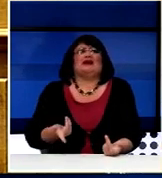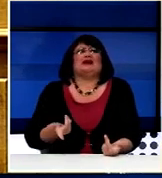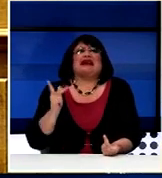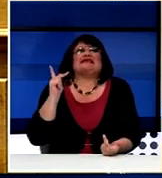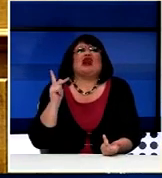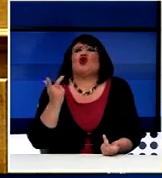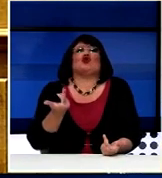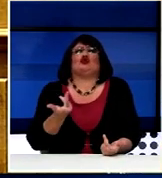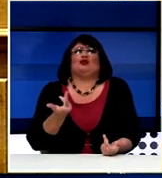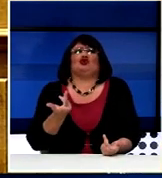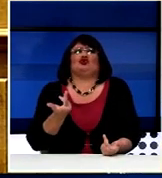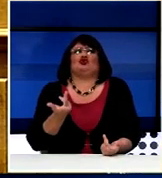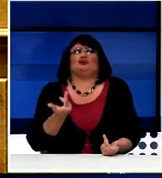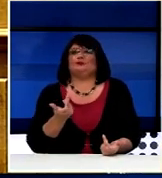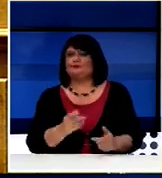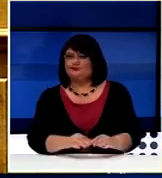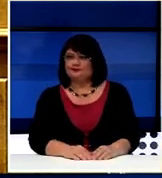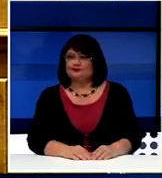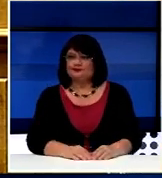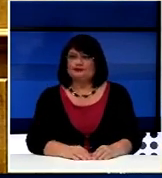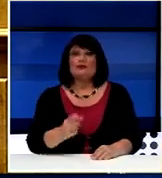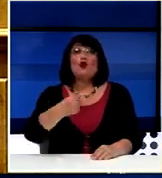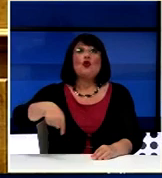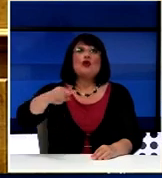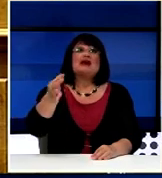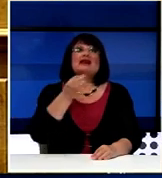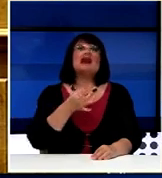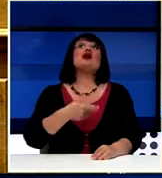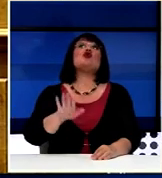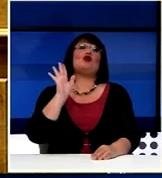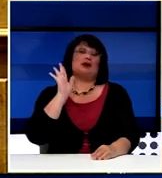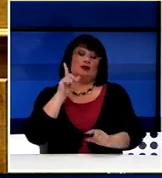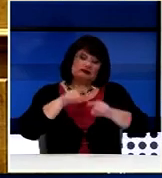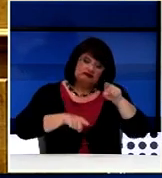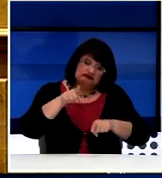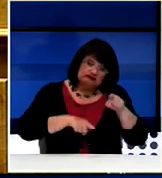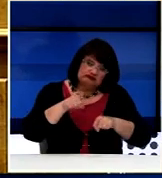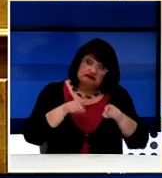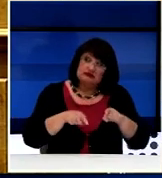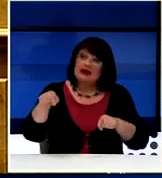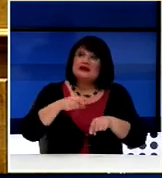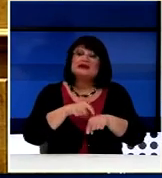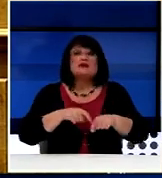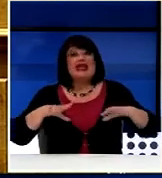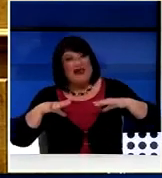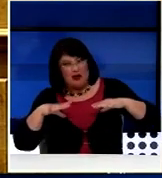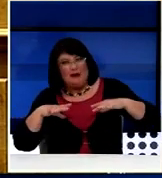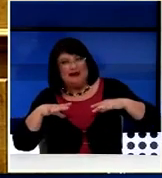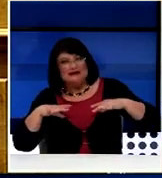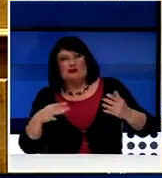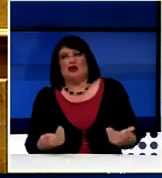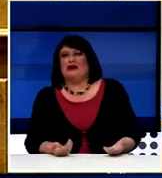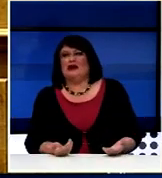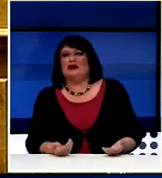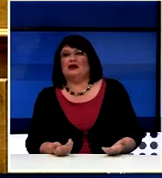Και μιλούσαν όλοι αυτοί κατά της θεματικής συμφωνίας. Πού είναι σήμερα αυτοί? Κάνουν διακοπές. Μην